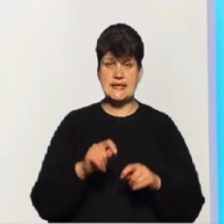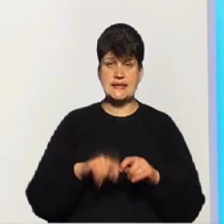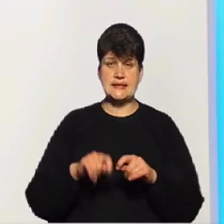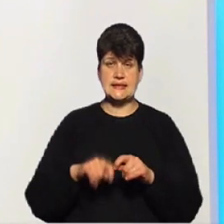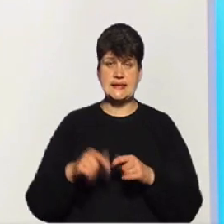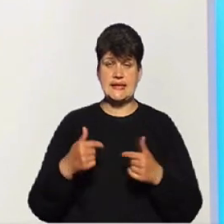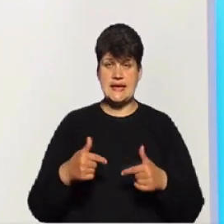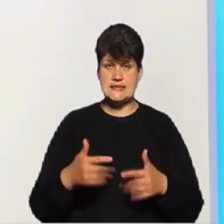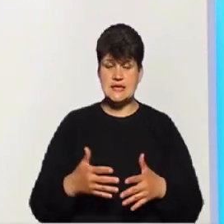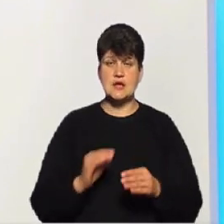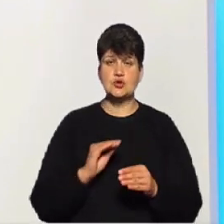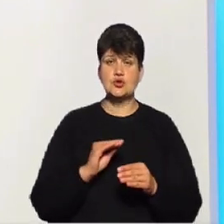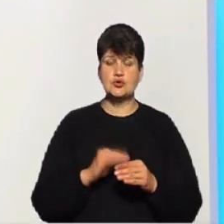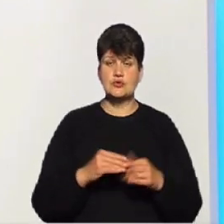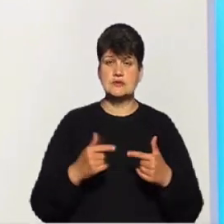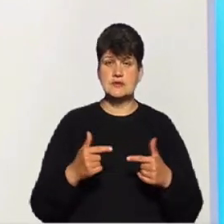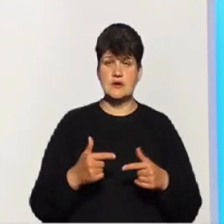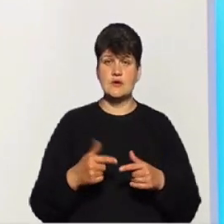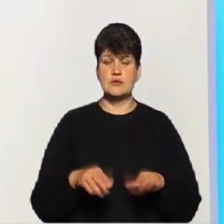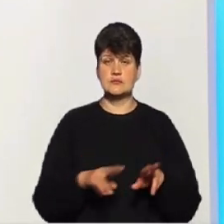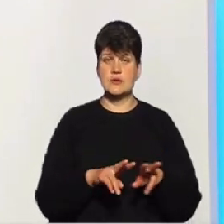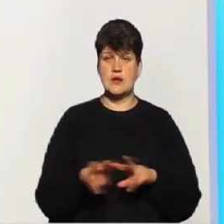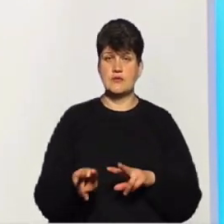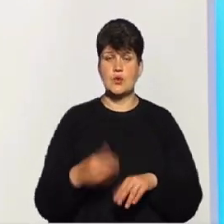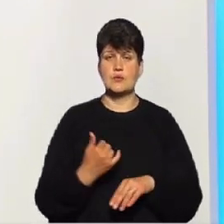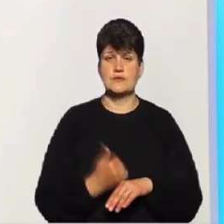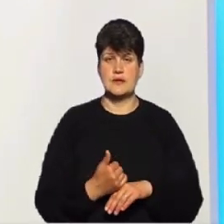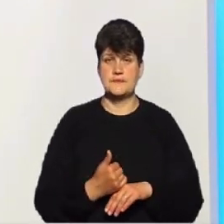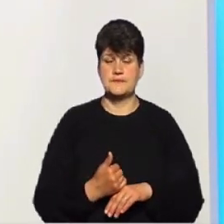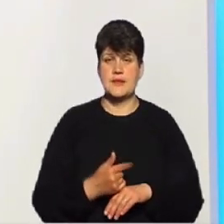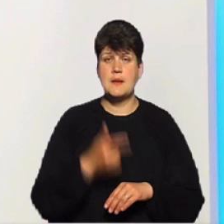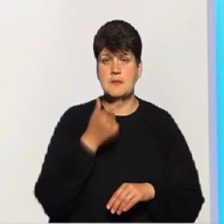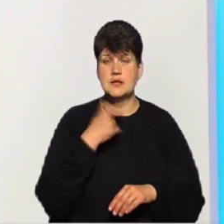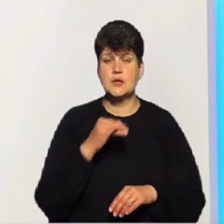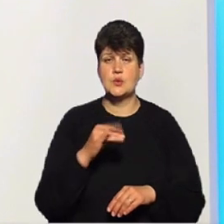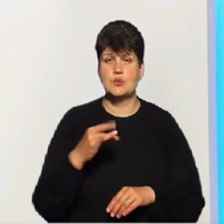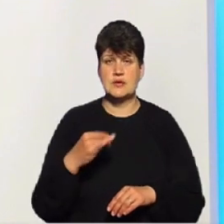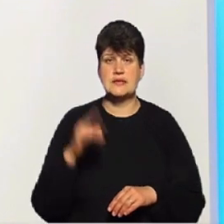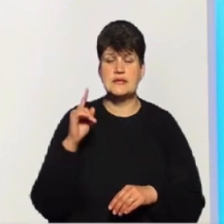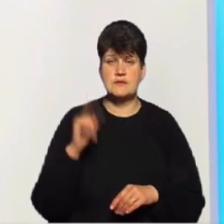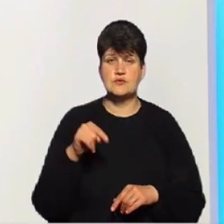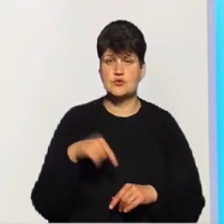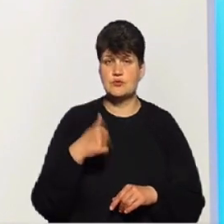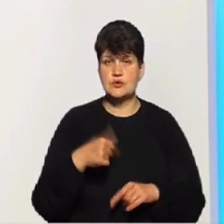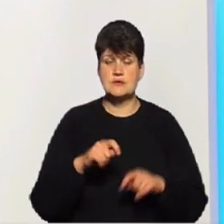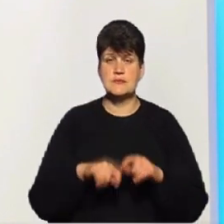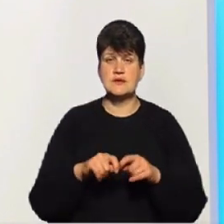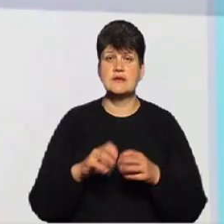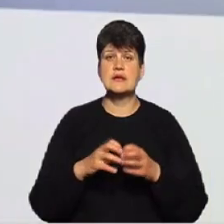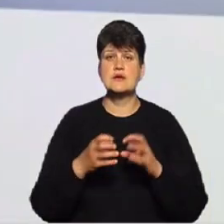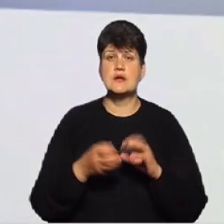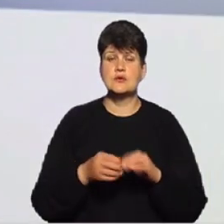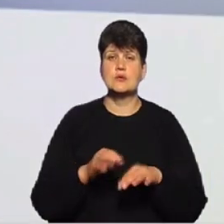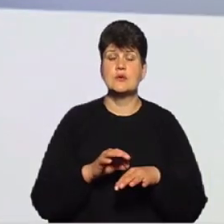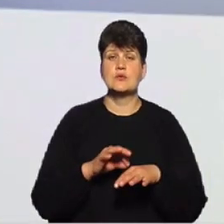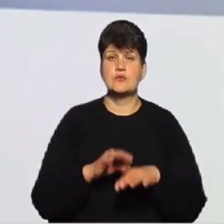додаткова сесія за аналогією з основною сесією. Пане Юрію, знаємо, що цього року перевірка результатів так, ЗНО відбувається однією людиною, в